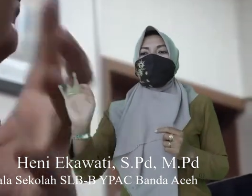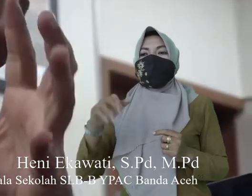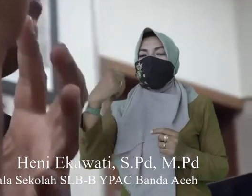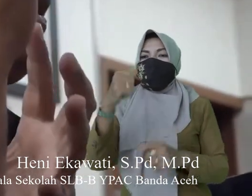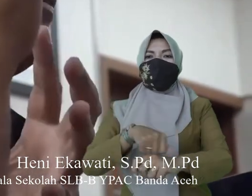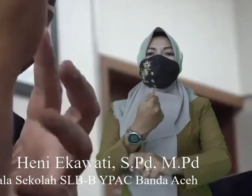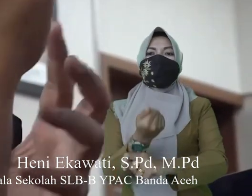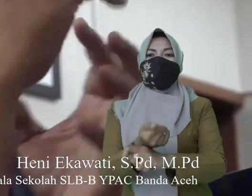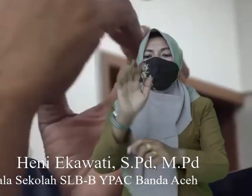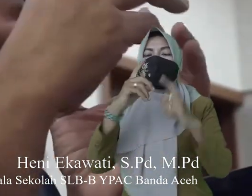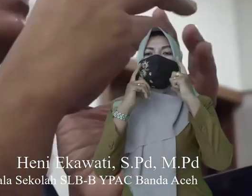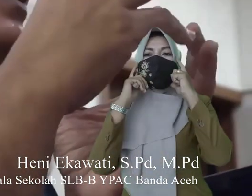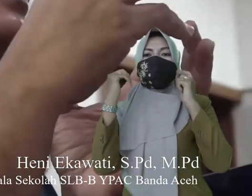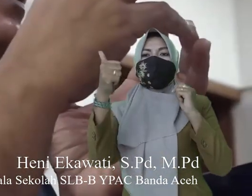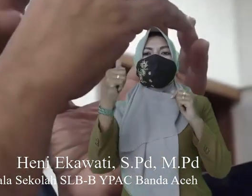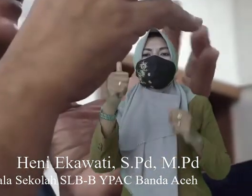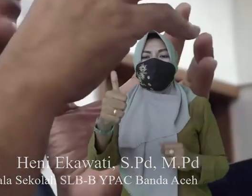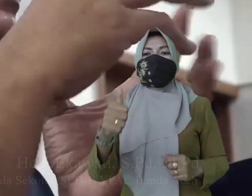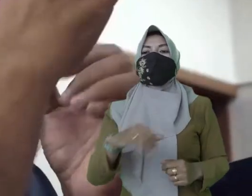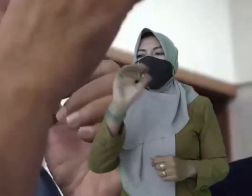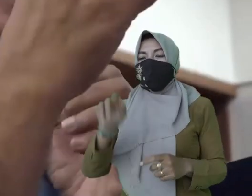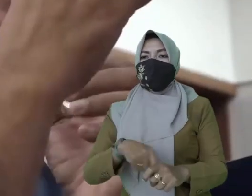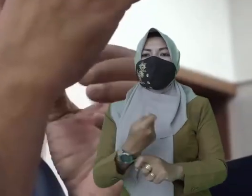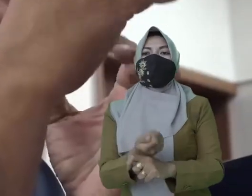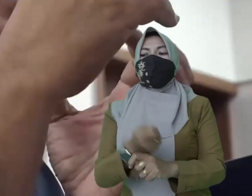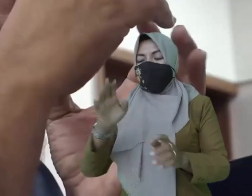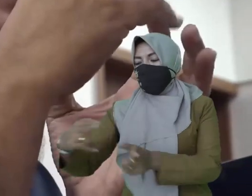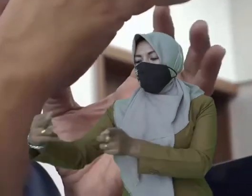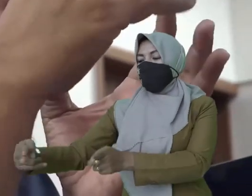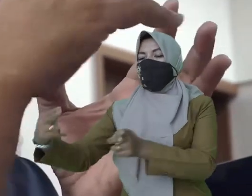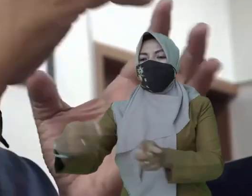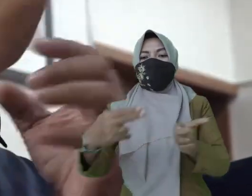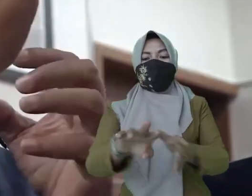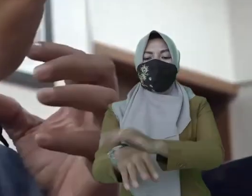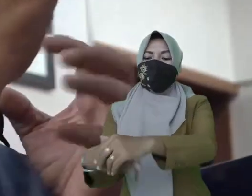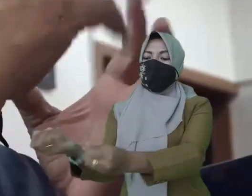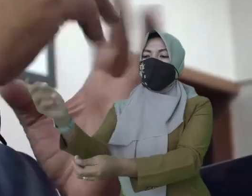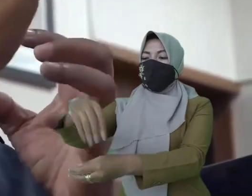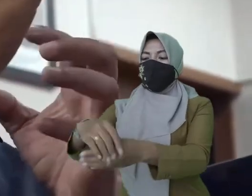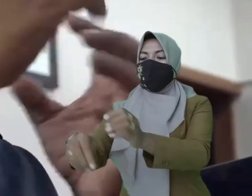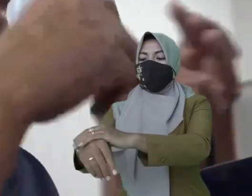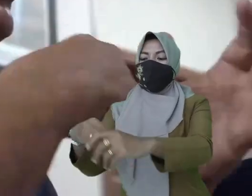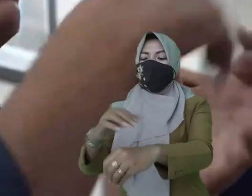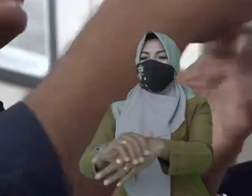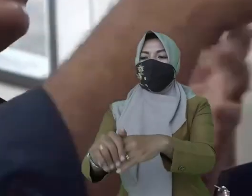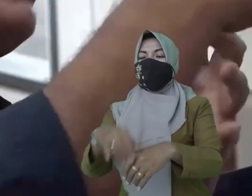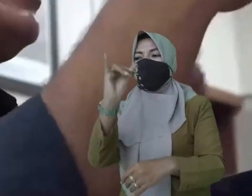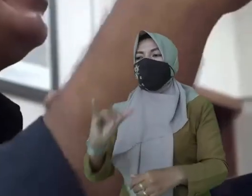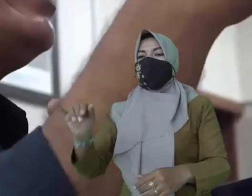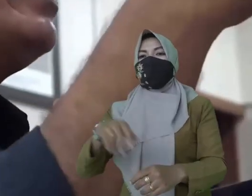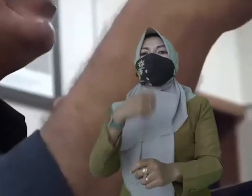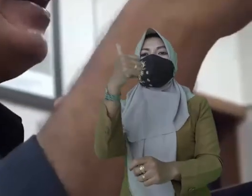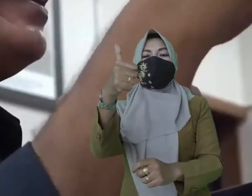menerangkan COVID-19, bisa mengajarkan cara memakai masker, bisa mengajarkan cara menjaga jarak, bisa mencuci tangan, bisa mengajar